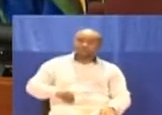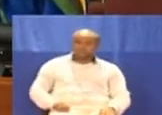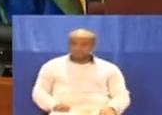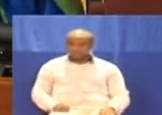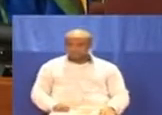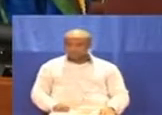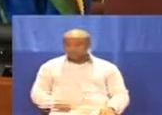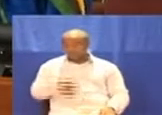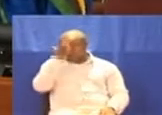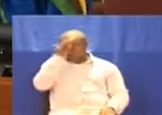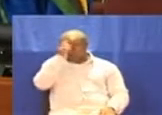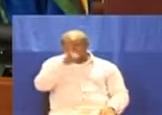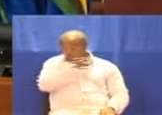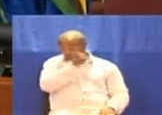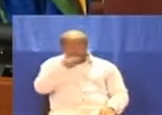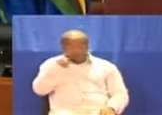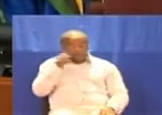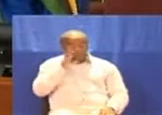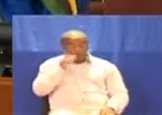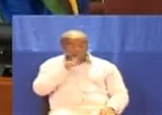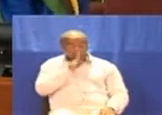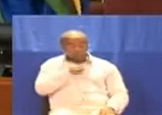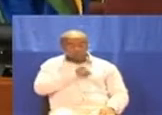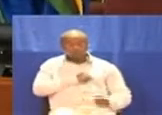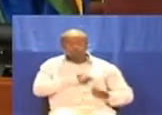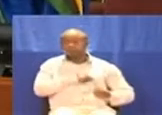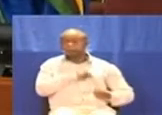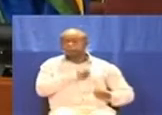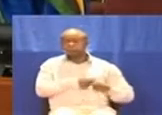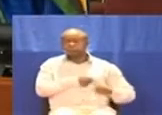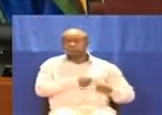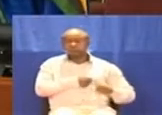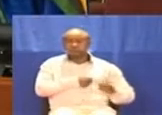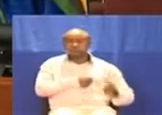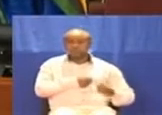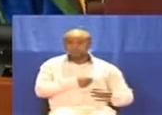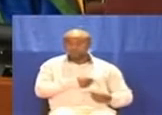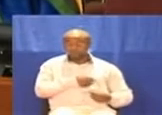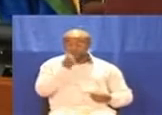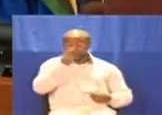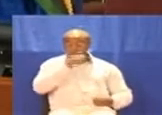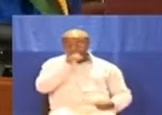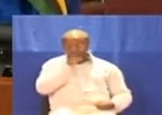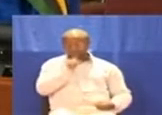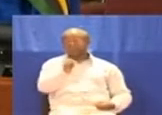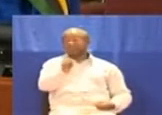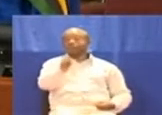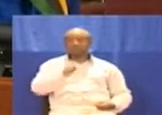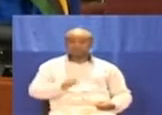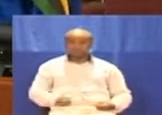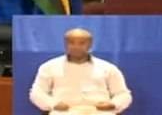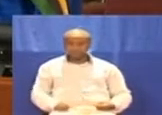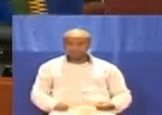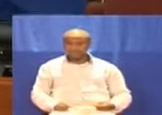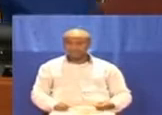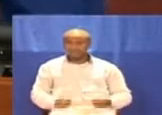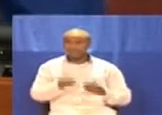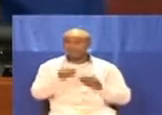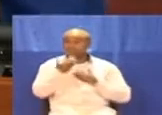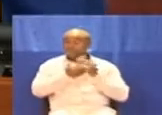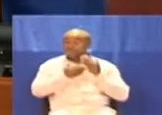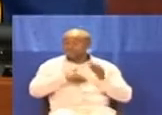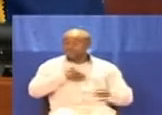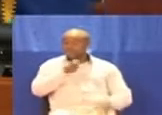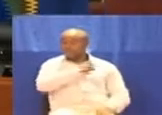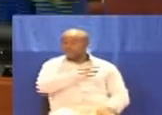wakisikia maneno haya da wenye nia zao nanuna kweli kweli. Nchi hii rais anakuwaga mmoja